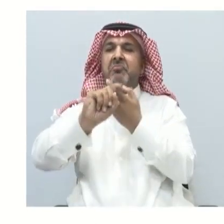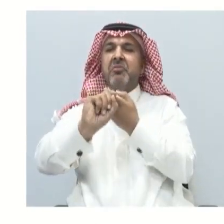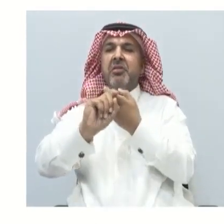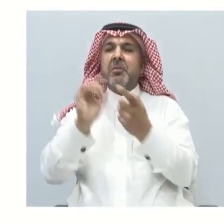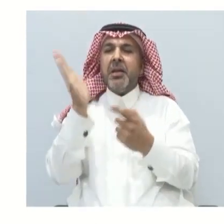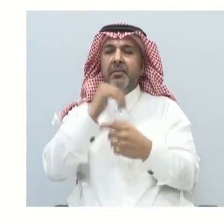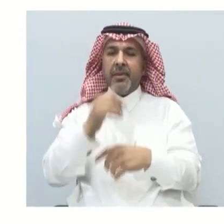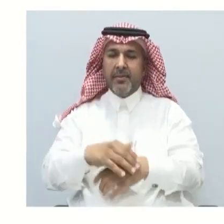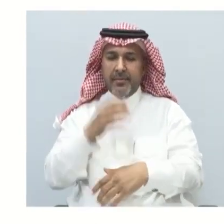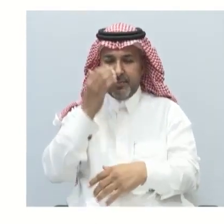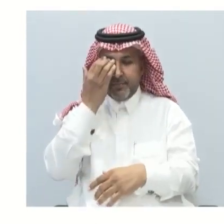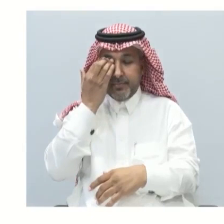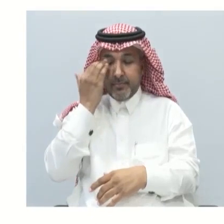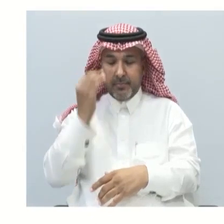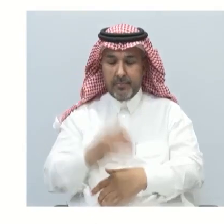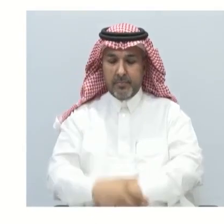يوجد